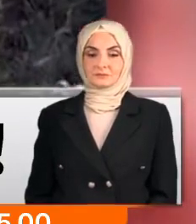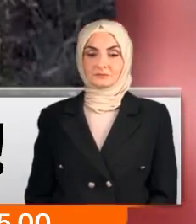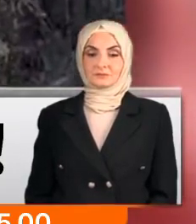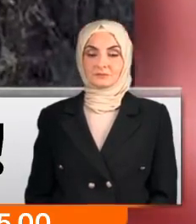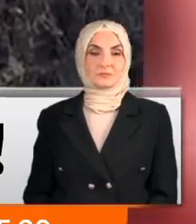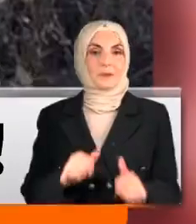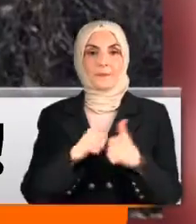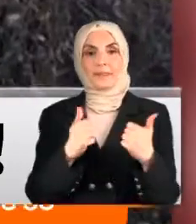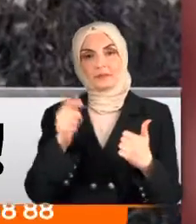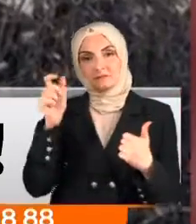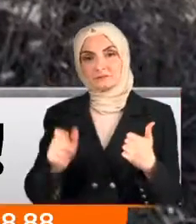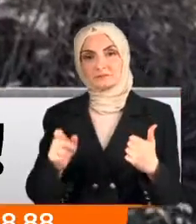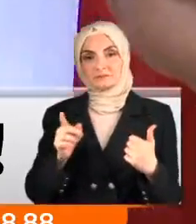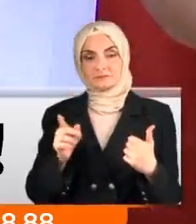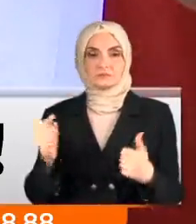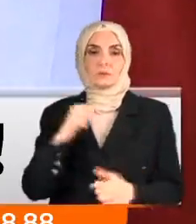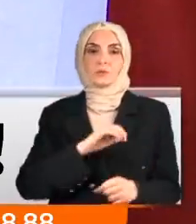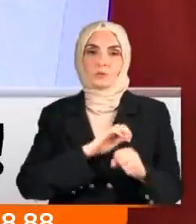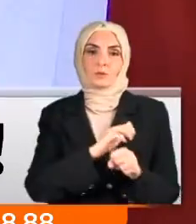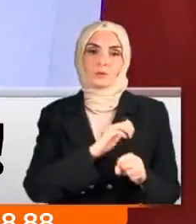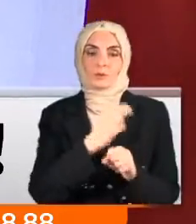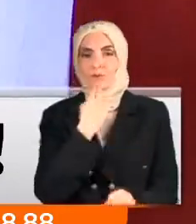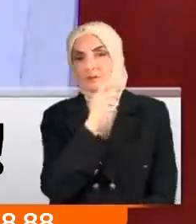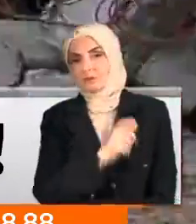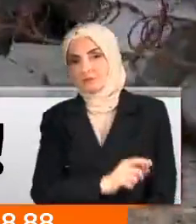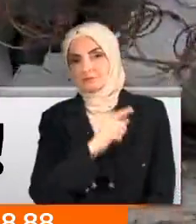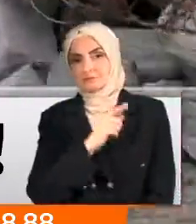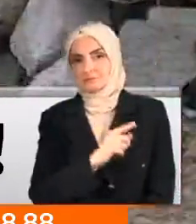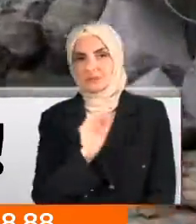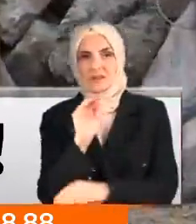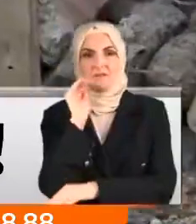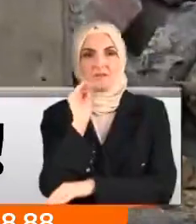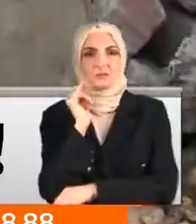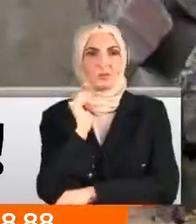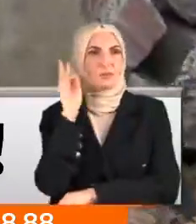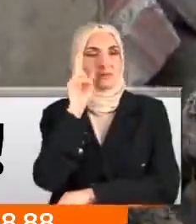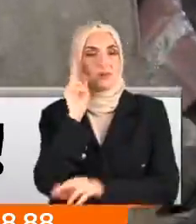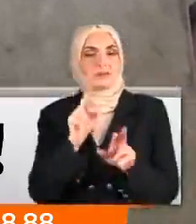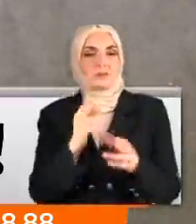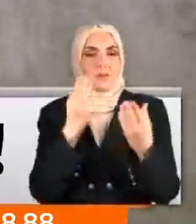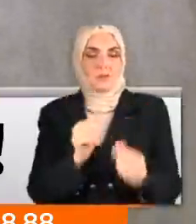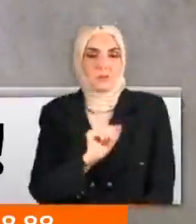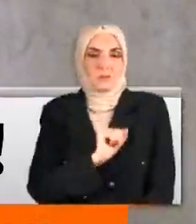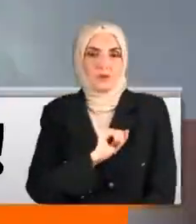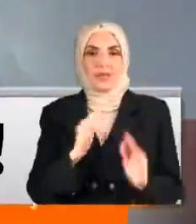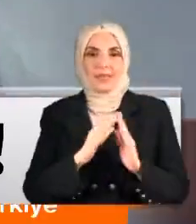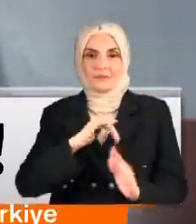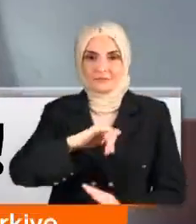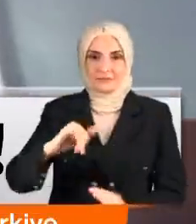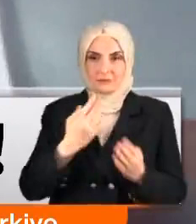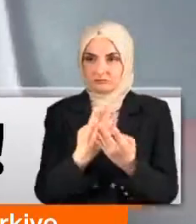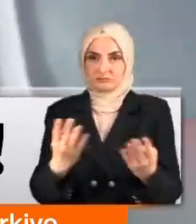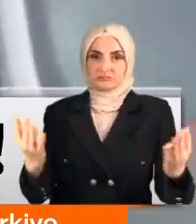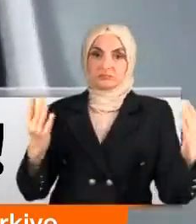Eski eşinden gördüğü şiddet yüzünden hayatı kabusa dönmüş, korkudan evinin etrafına barikat çekmişti.